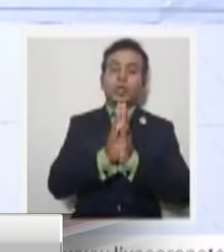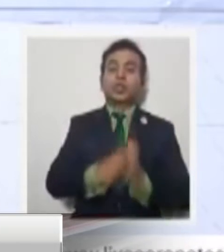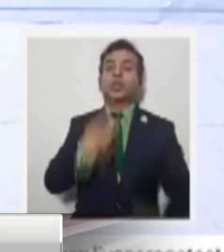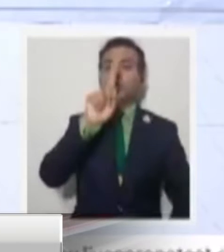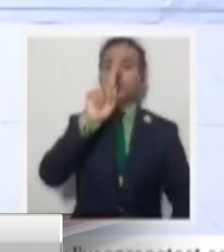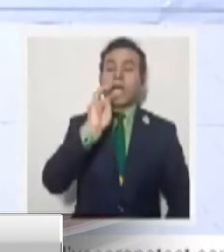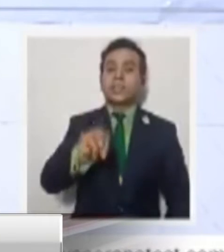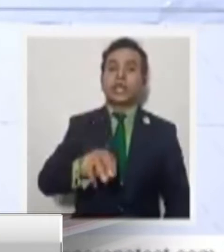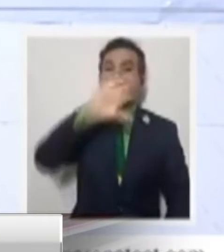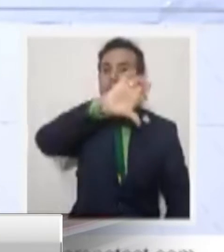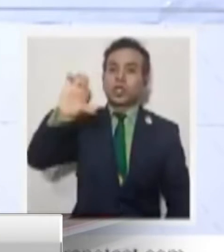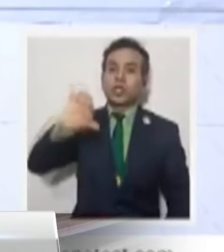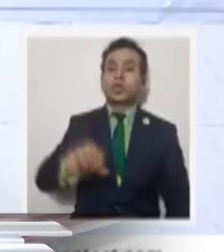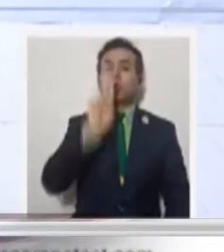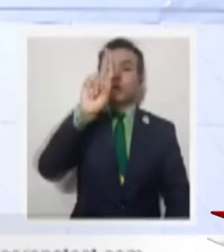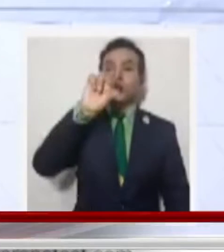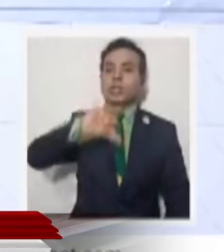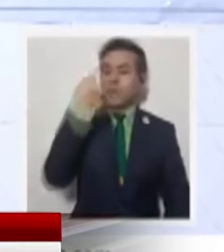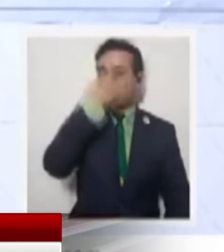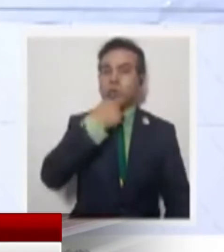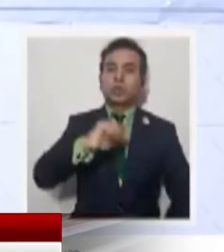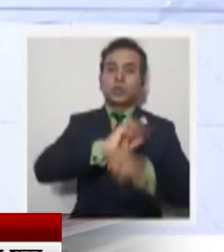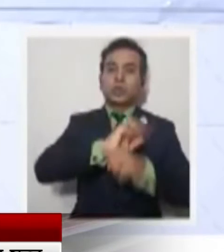786 জন এবং এ পর্যন্ত শনাক্ত